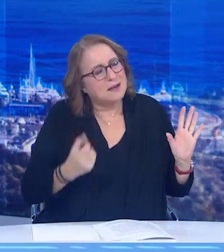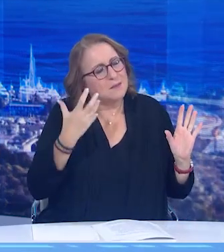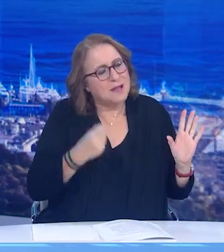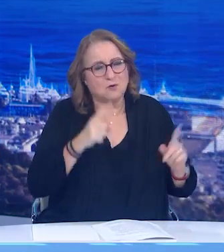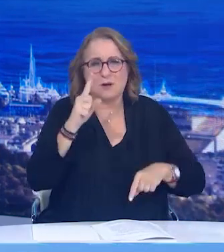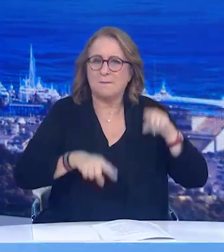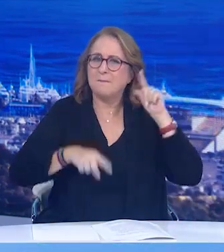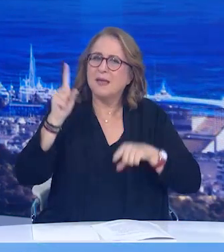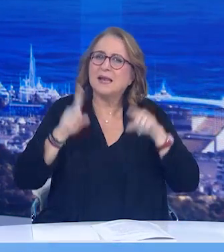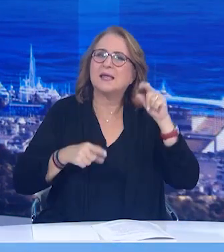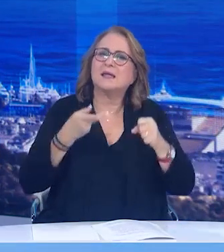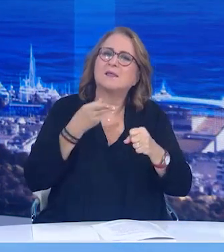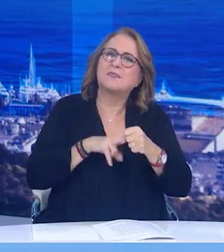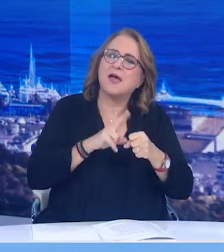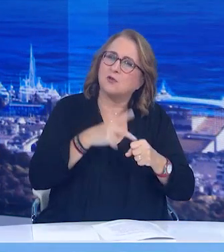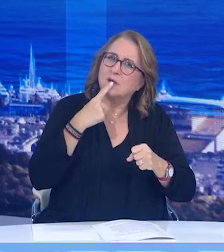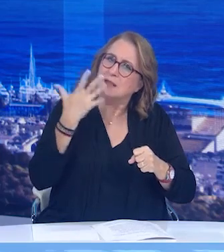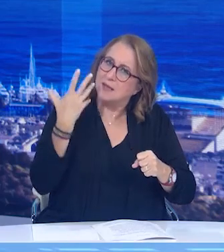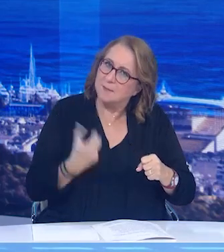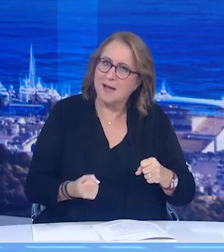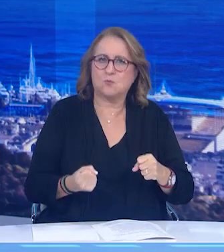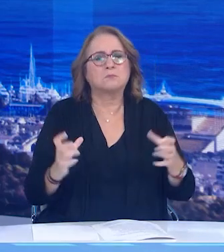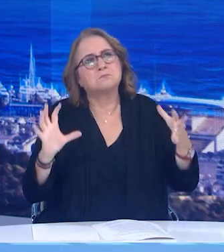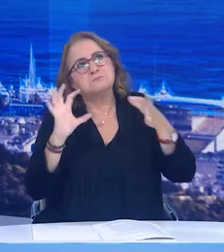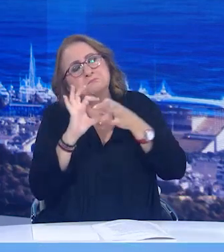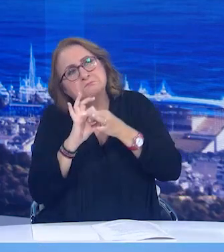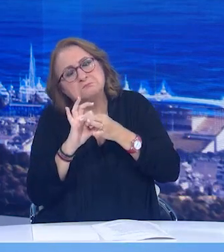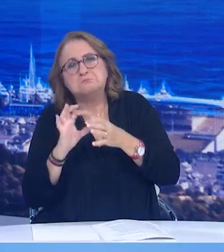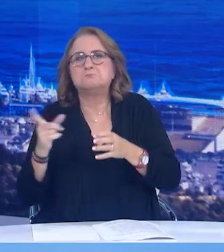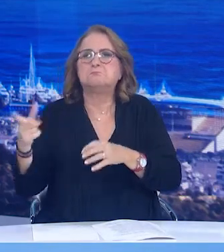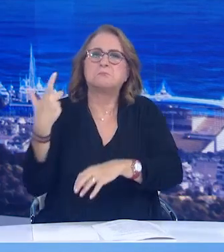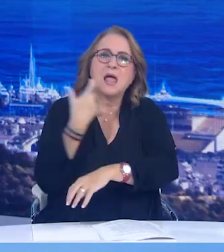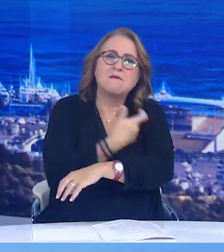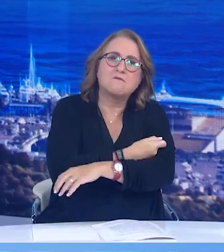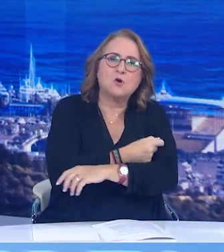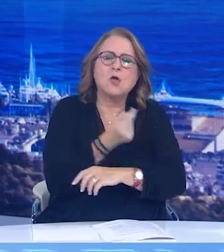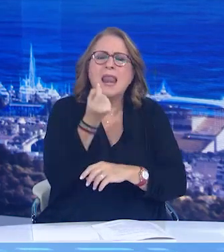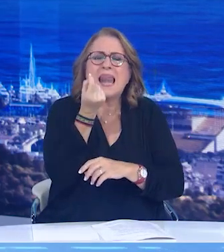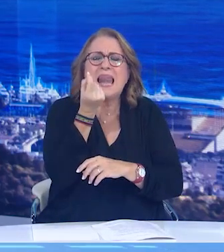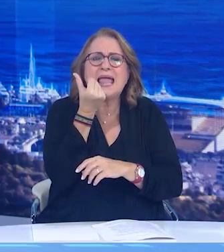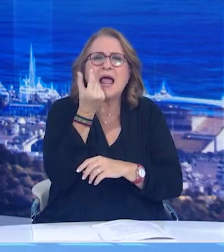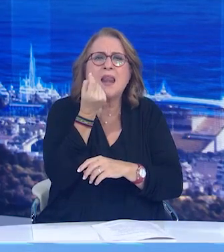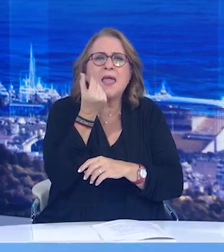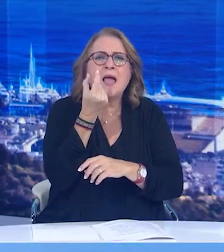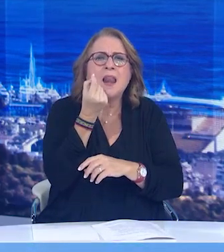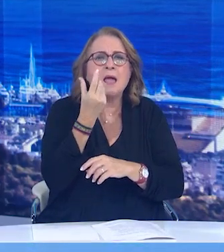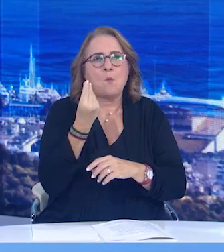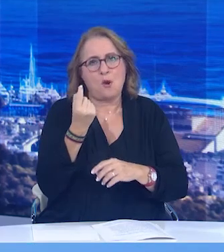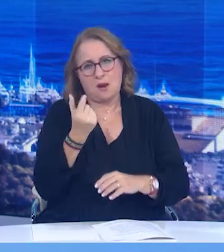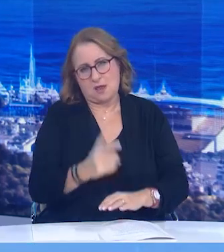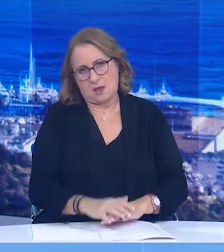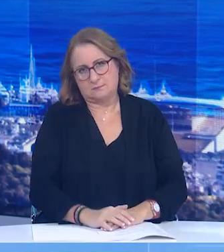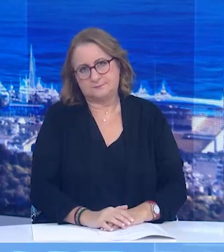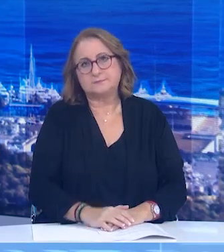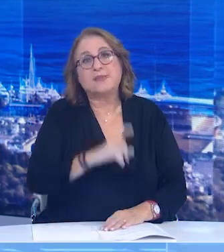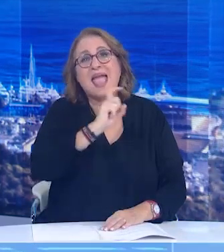θανάτων που αναφέρονται ότι πιθανώς σχετίζονται με το εμβόλιο. Είναι ένας διψήφιος μικρός αριθμός. Αν σκεφτείτε